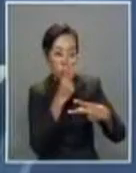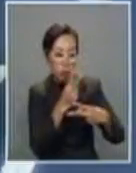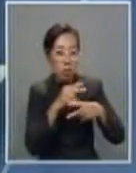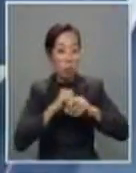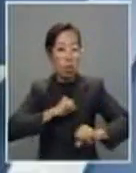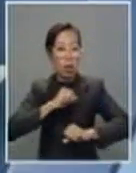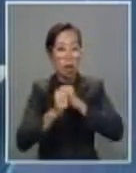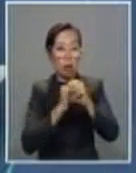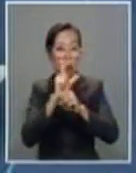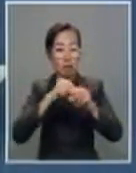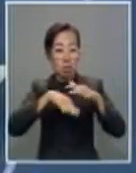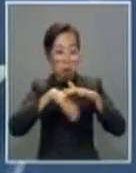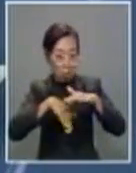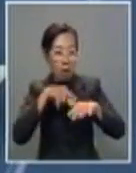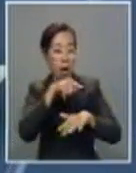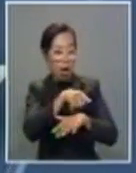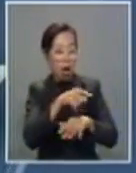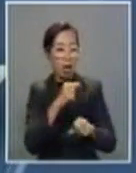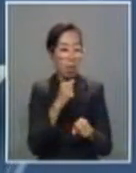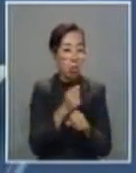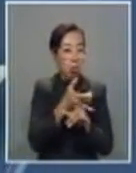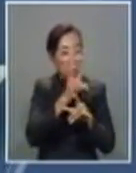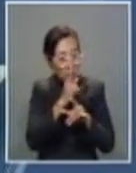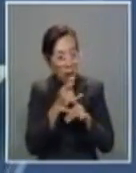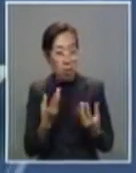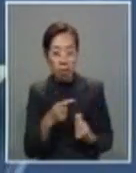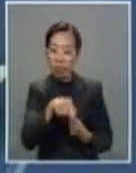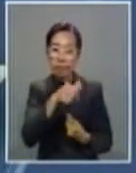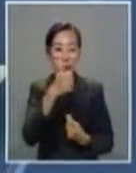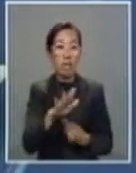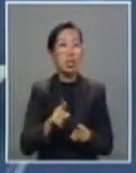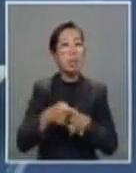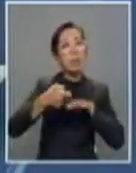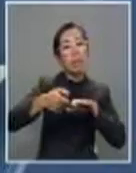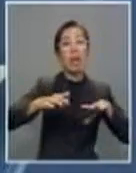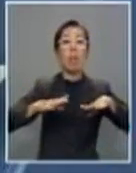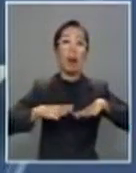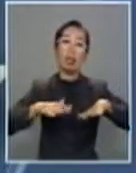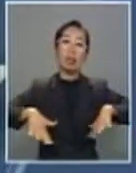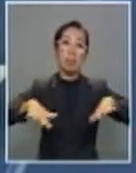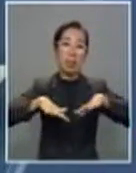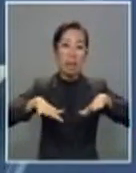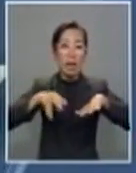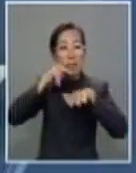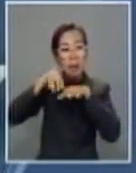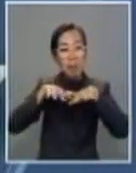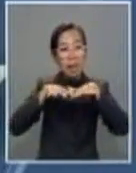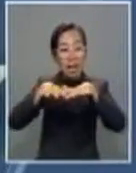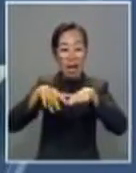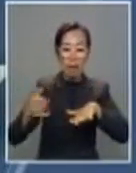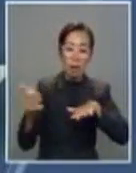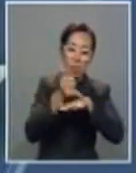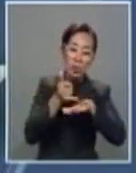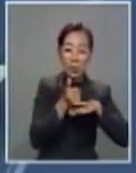การเนี่ยไม่ได ้คือถ้ามันเป็นเทคเหมือนกับถ้ามันไม่ใช่เป็นแพธรรมดา แพท่องเที่ยว แพท่องเที่ยวชมไปล่องแพว่ายน้ำนะฮะ